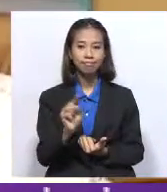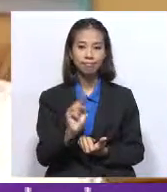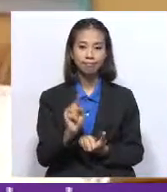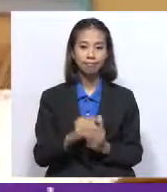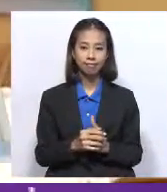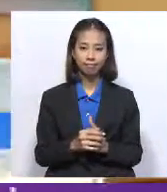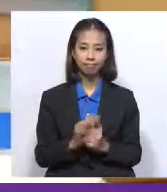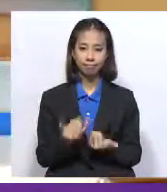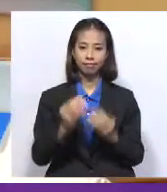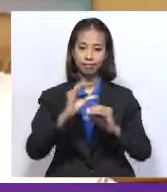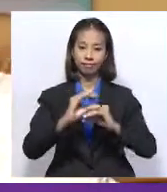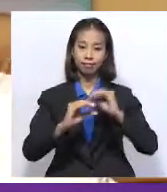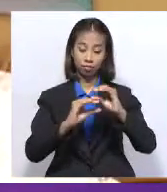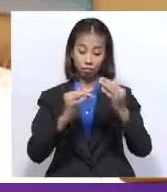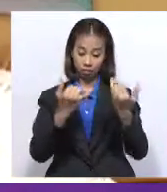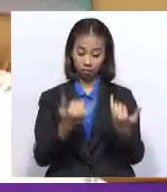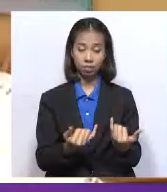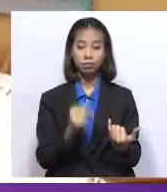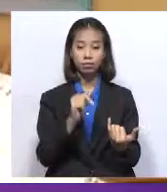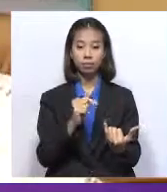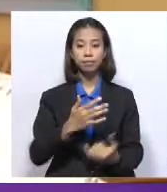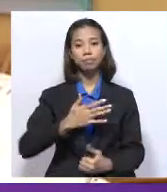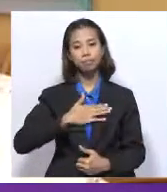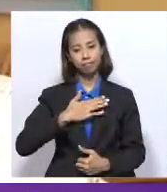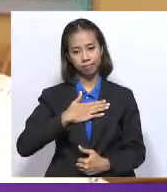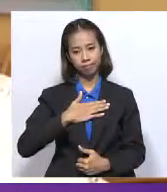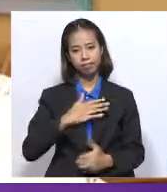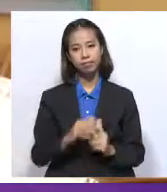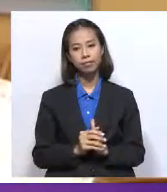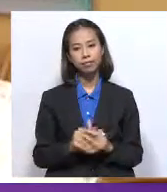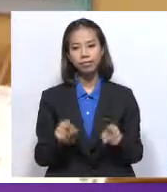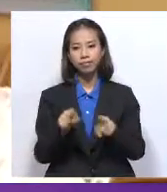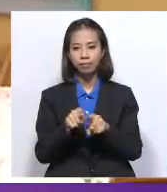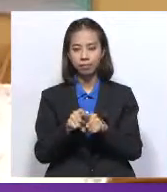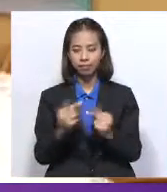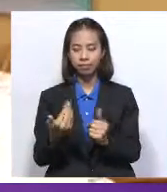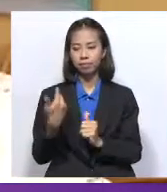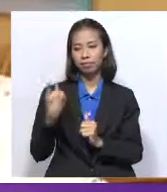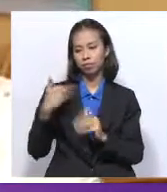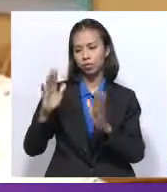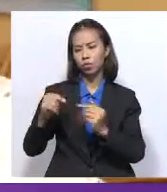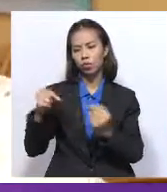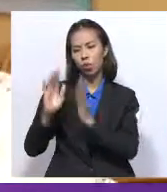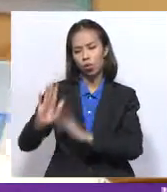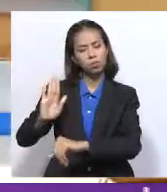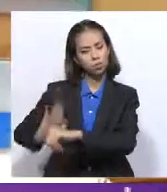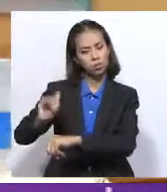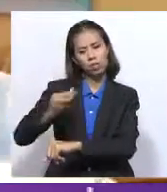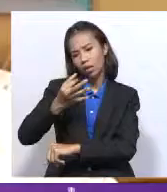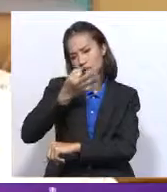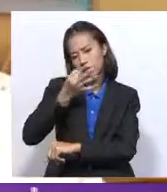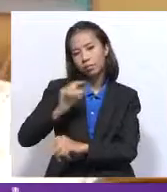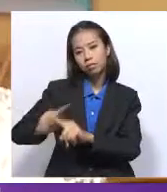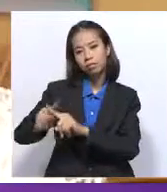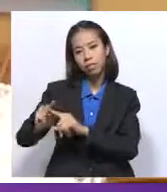าของโครงการกำลังใจในพระดำริเนี่ยค่ะคือพวกเราคือโครงการของเราเนี่ยคือจะนำเอาวิทยากรผู้มีความสามารถมีอาชีพอะค่ะ